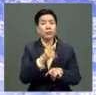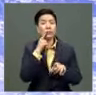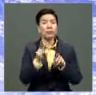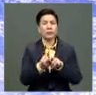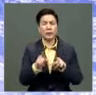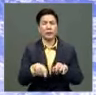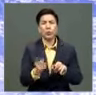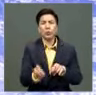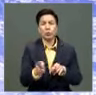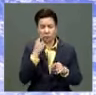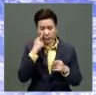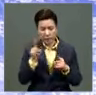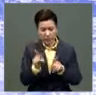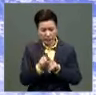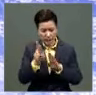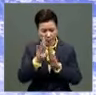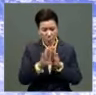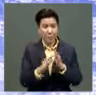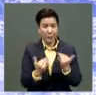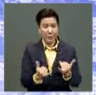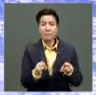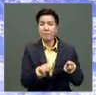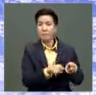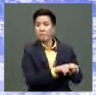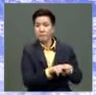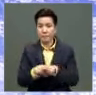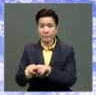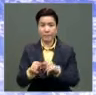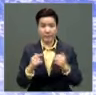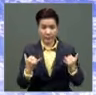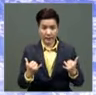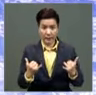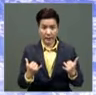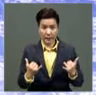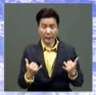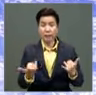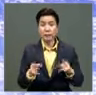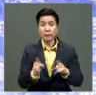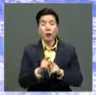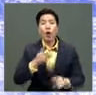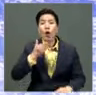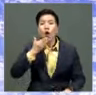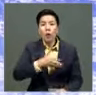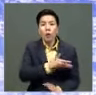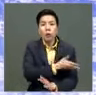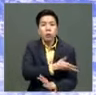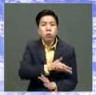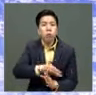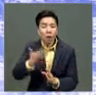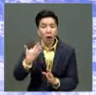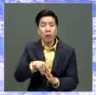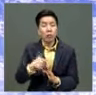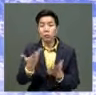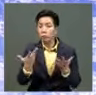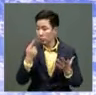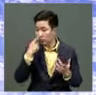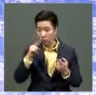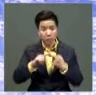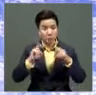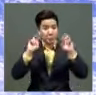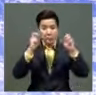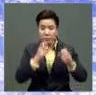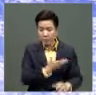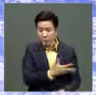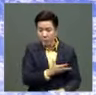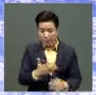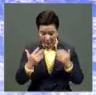ราะฉะนั้นเราใช้ในระบบนี้ในแบบเดียวกันนะครับก็เลยเป็นมาตลอดนะครับหลายเที่ยวบินก็ได้ไม่ได้มีประเด็นอะไรอย่าง